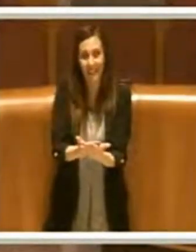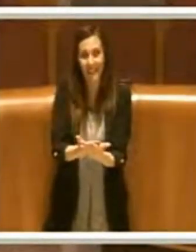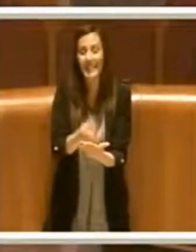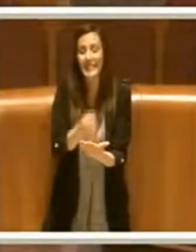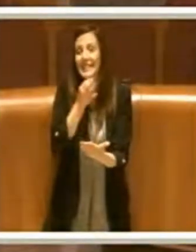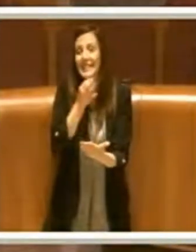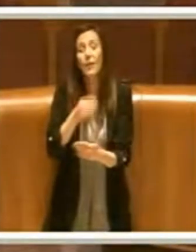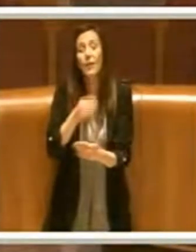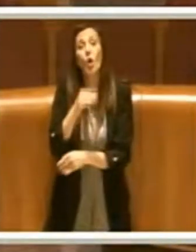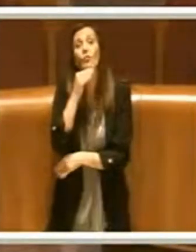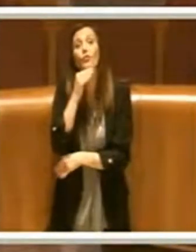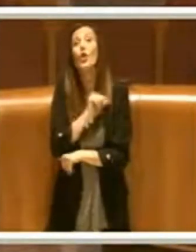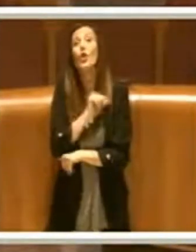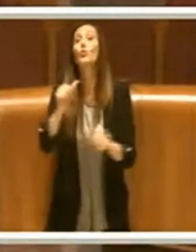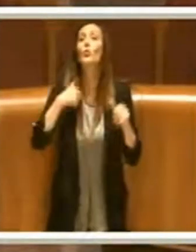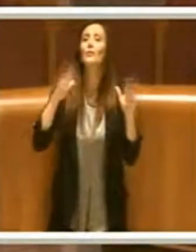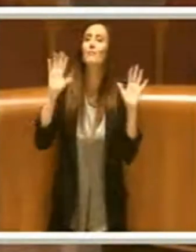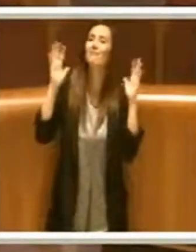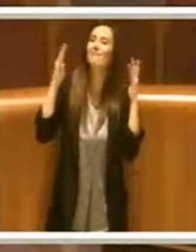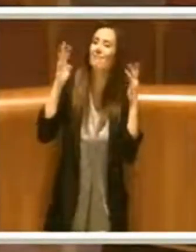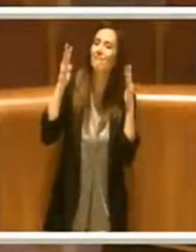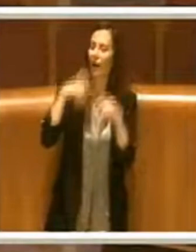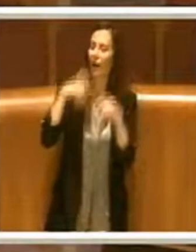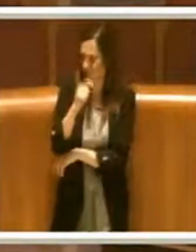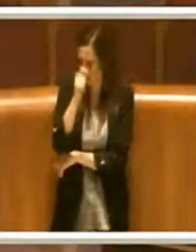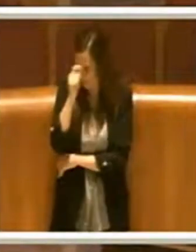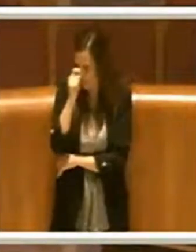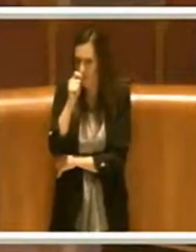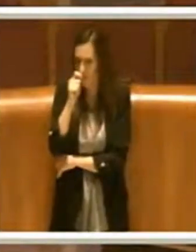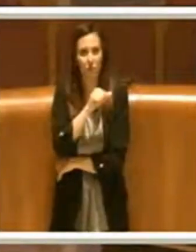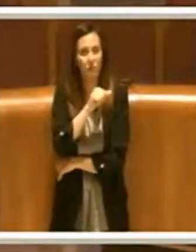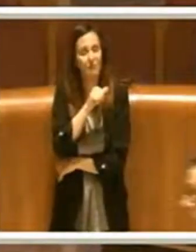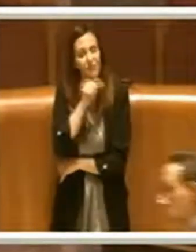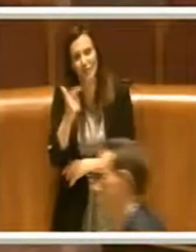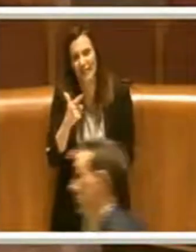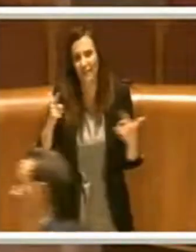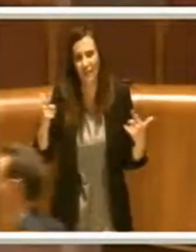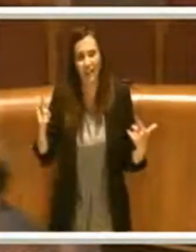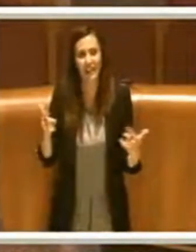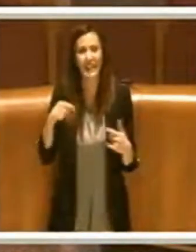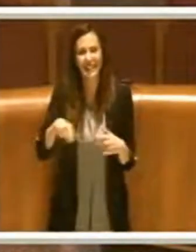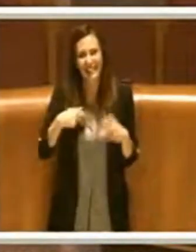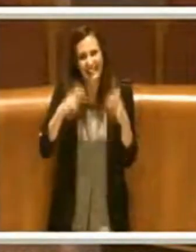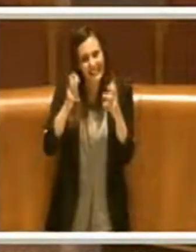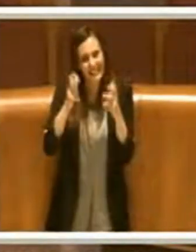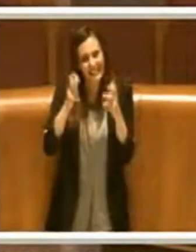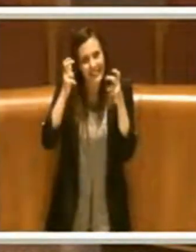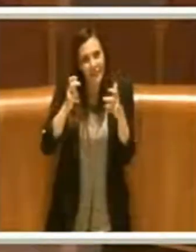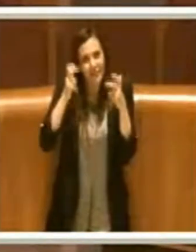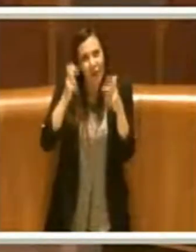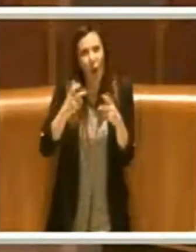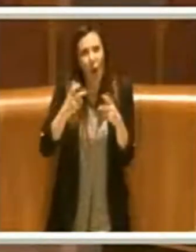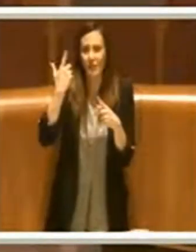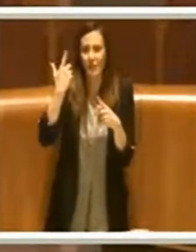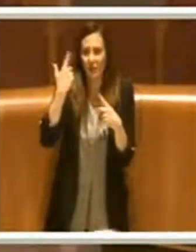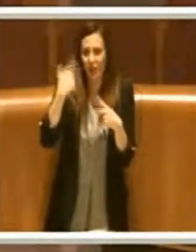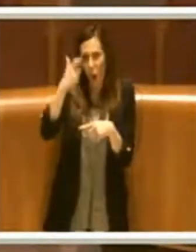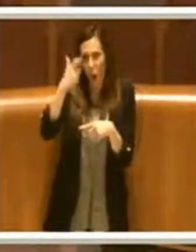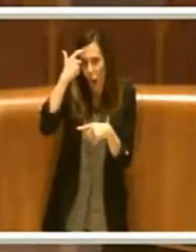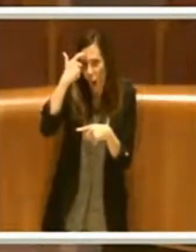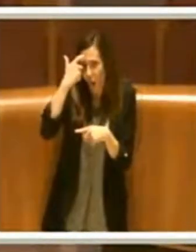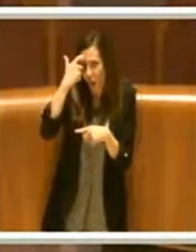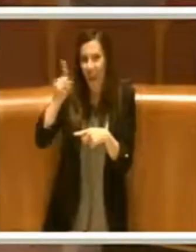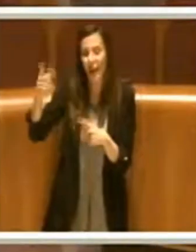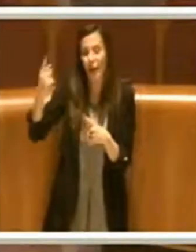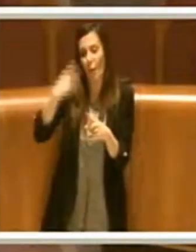essere sufficiente l'applauso e l'encomio. A questo punto, visto anche lo sforzo che sta facendo il governo e parimenti